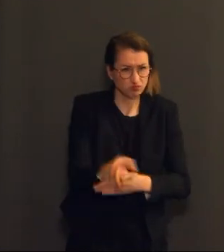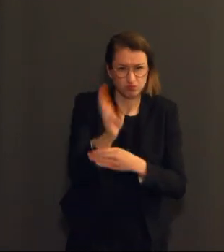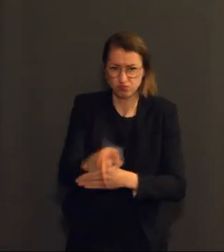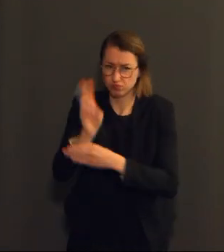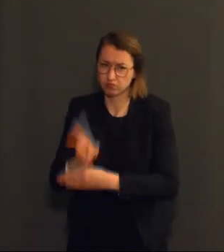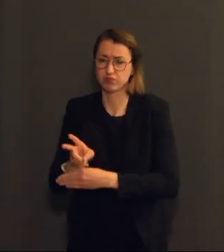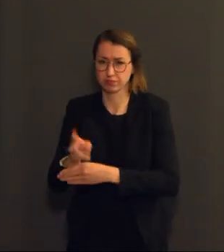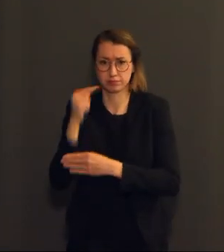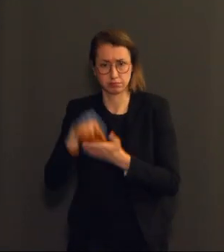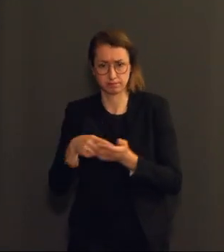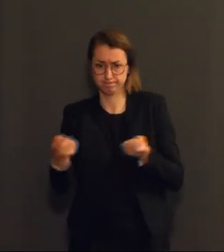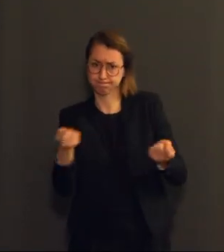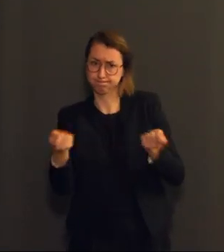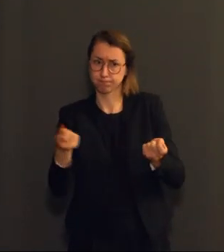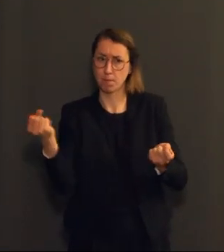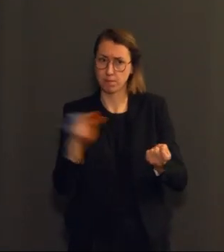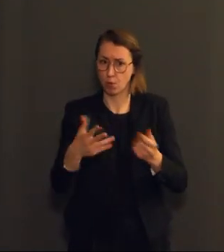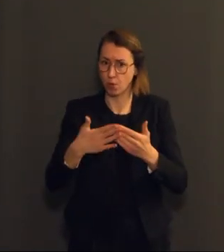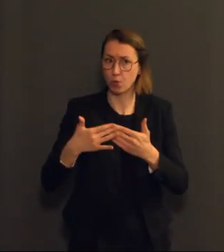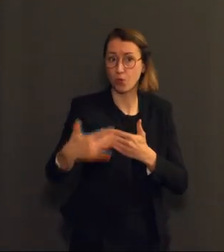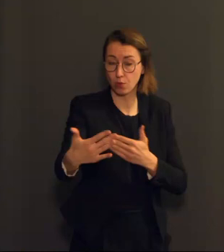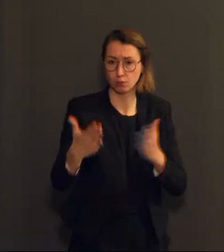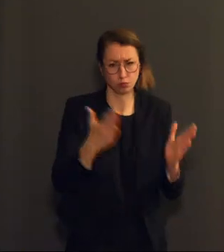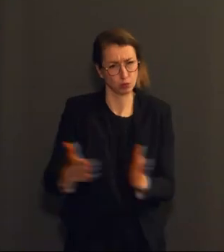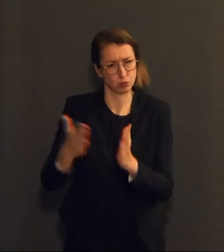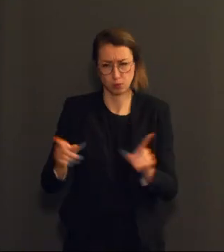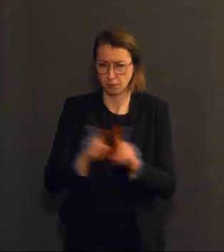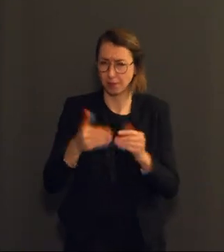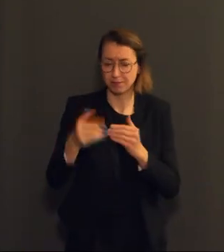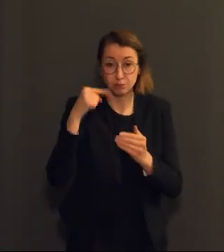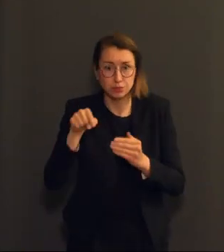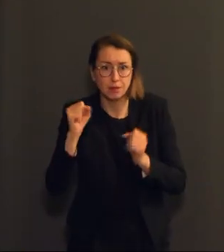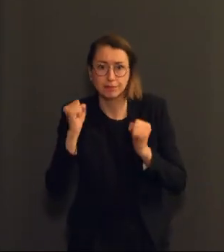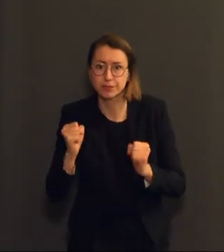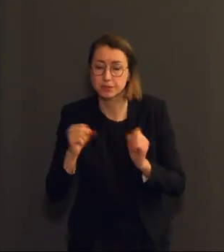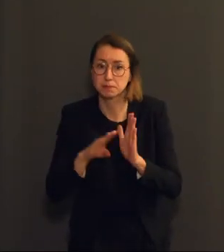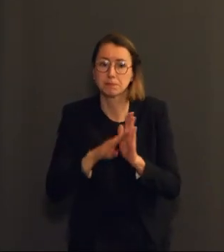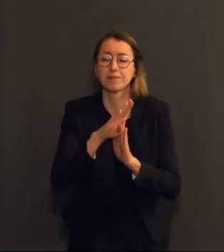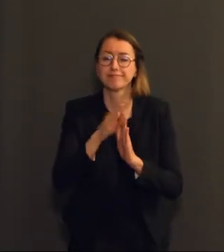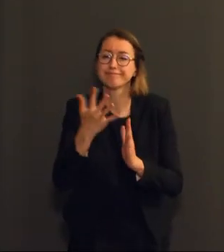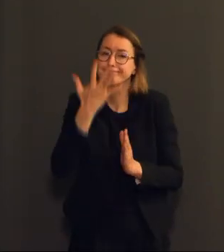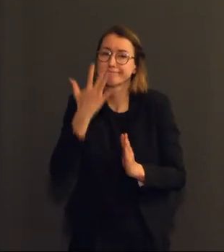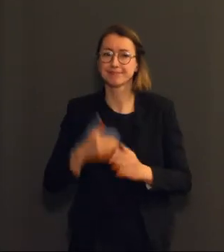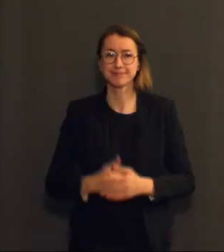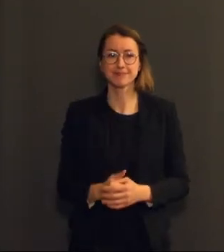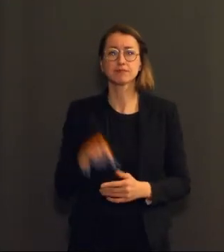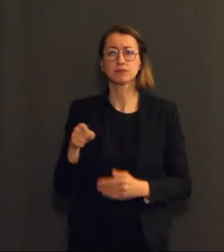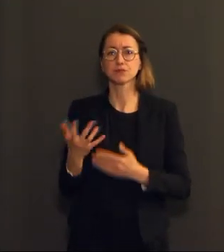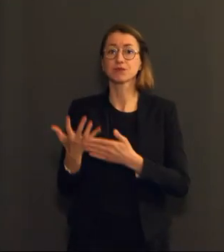être entrepris avec cette rentrée. Alors si on en vient aux chiffres, purs et durs si on peut dire, nous avons eu en